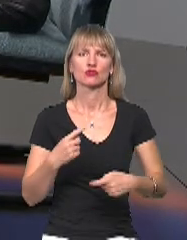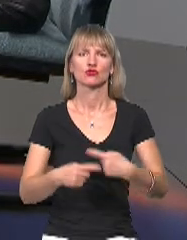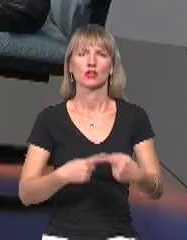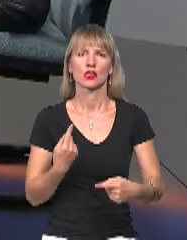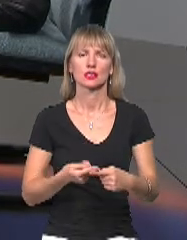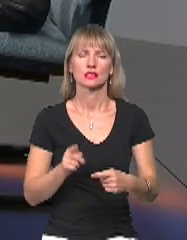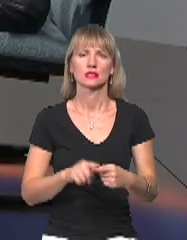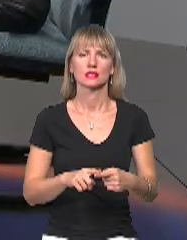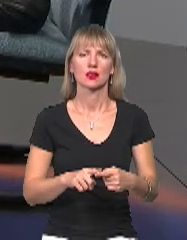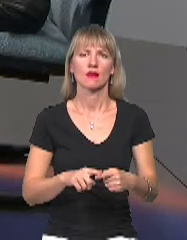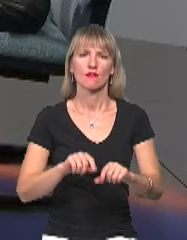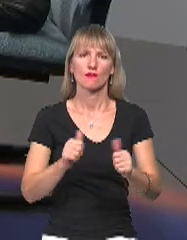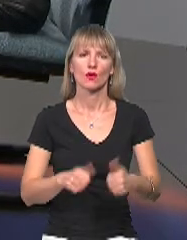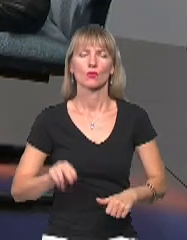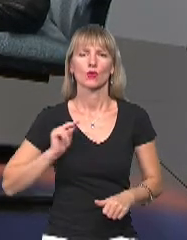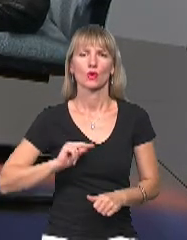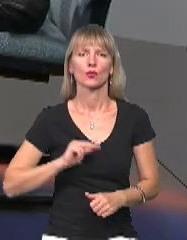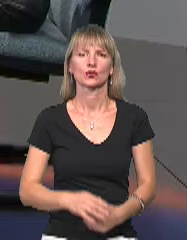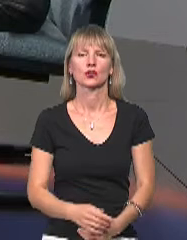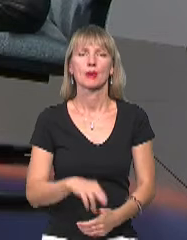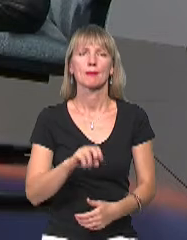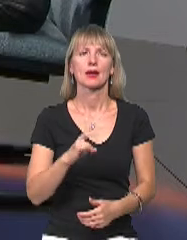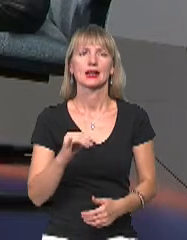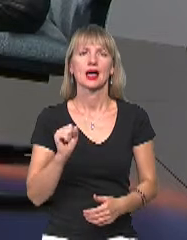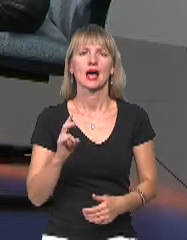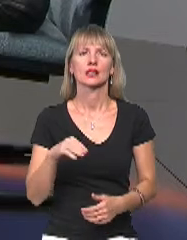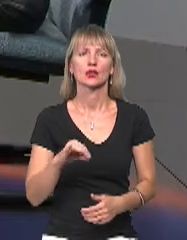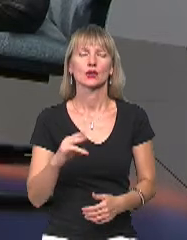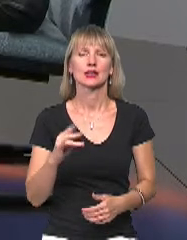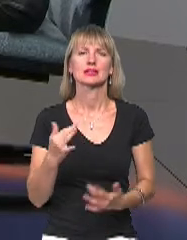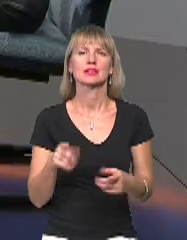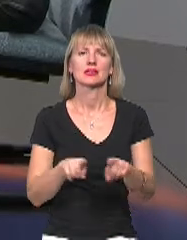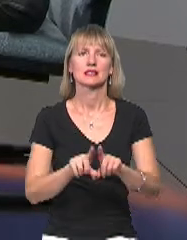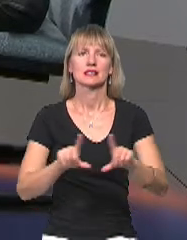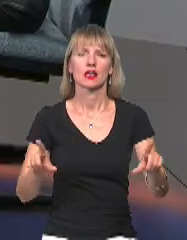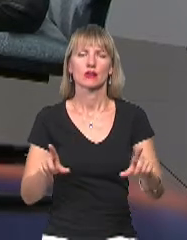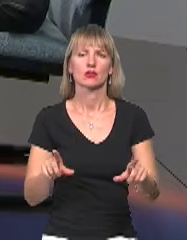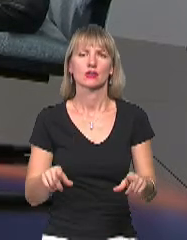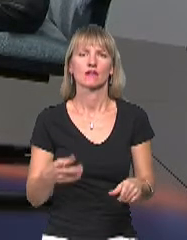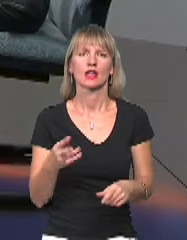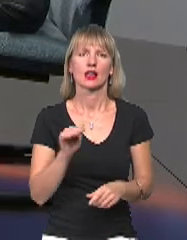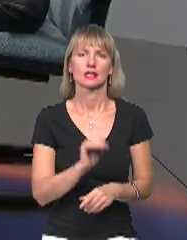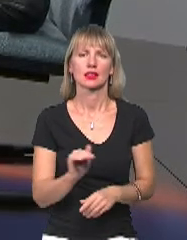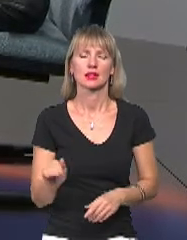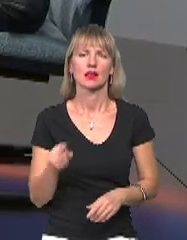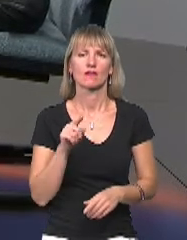це, через цю форму роботи. Пані Антоніна, скільки таких заходів для своїх підопічних